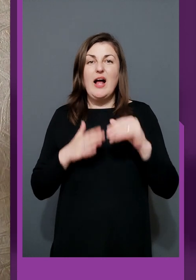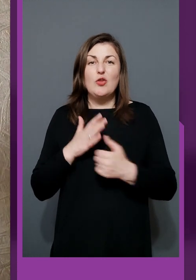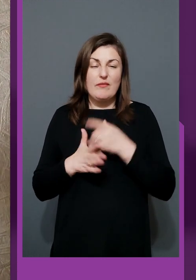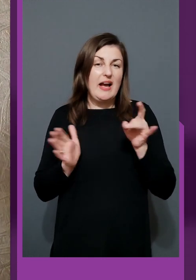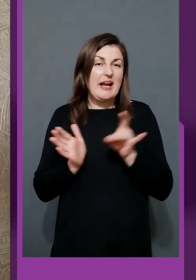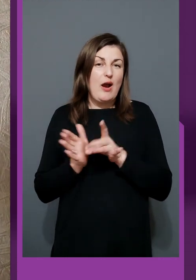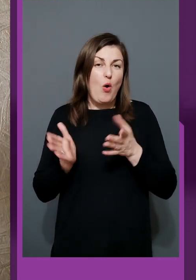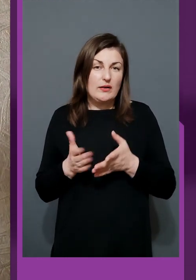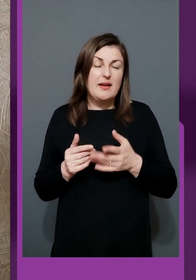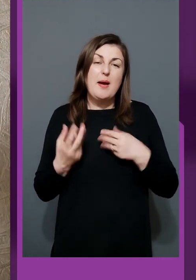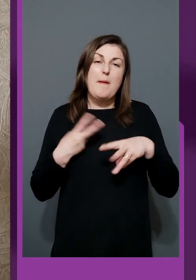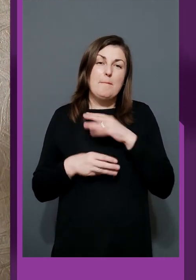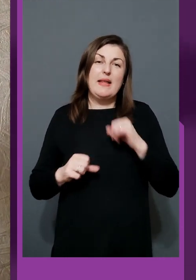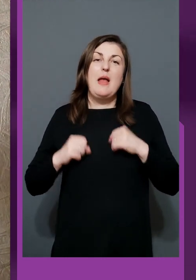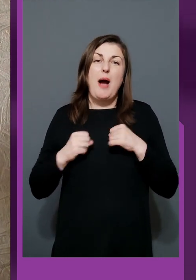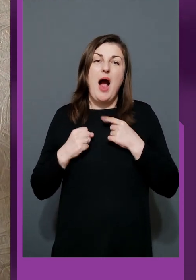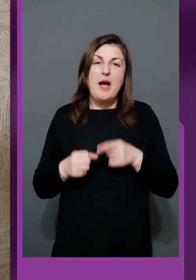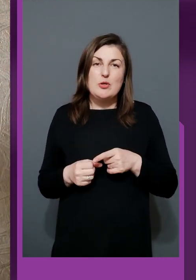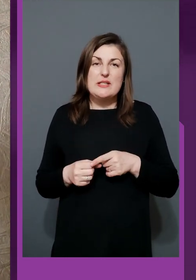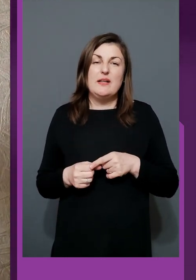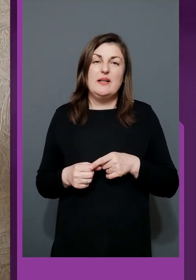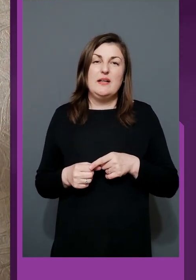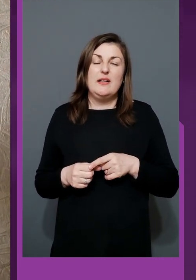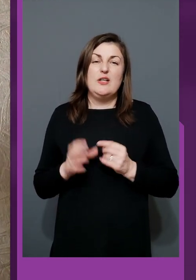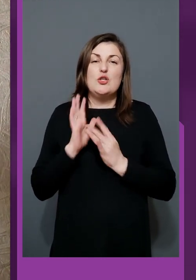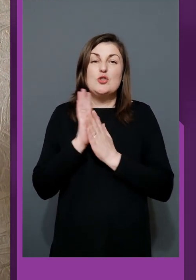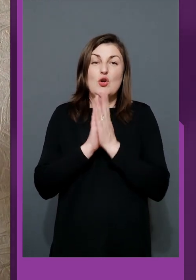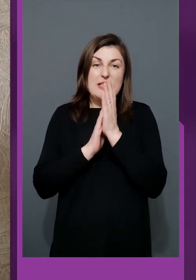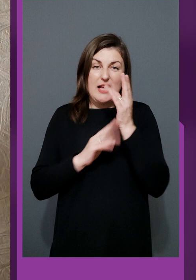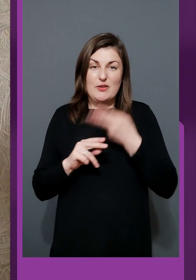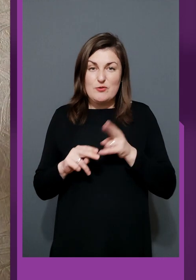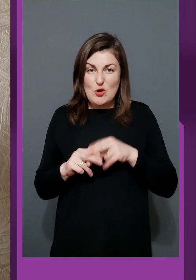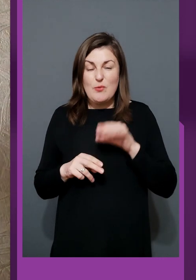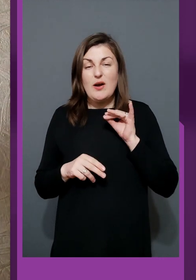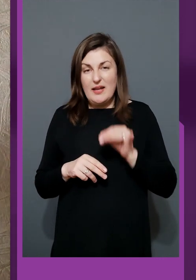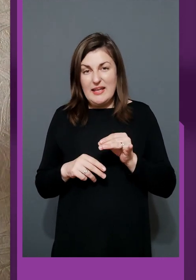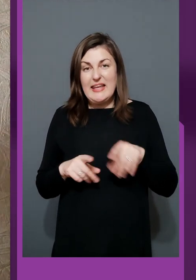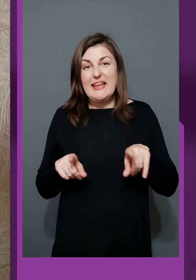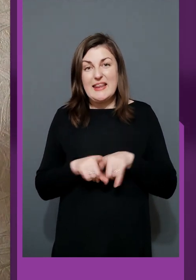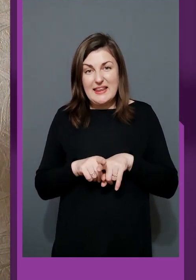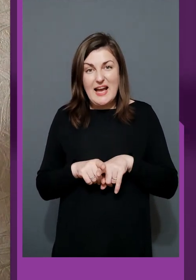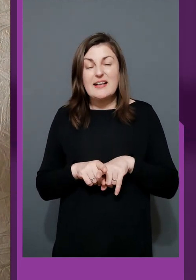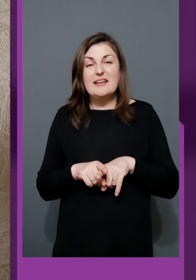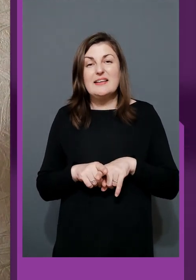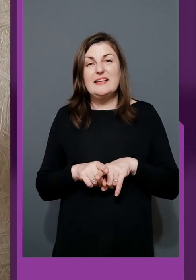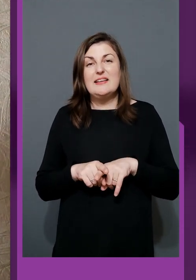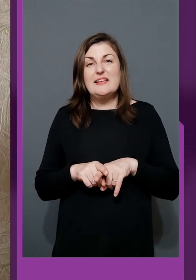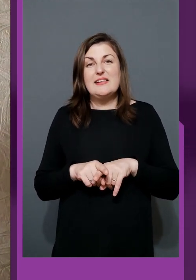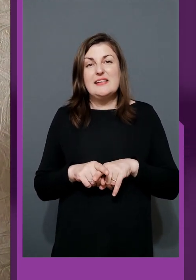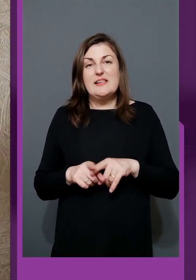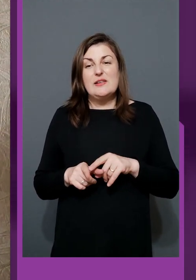нових рекорди Тобто ми намагаємося зростати у цьому Та татим таким таким чином